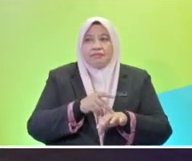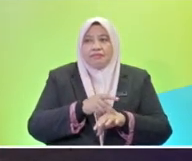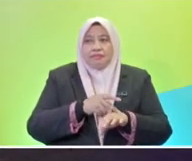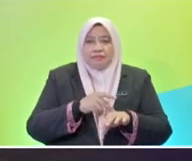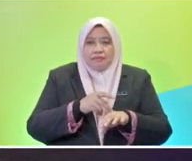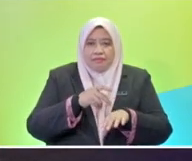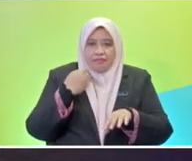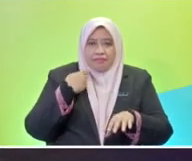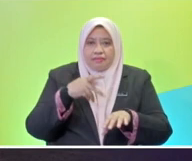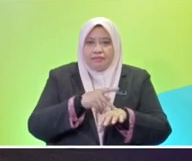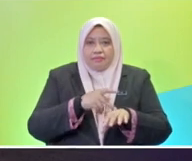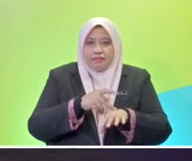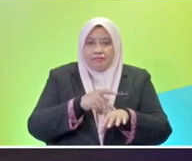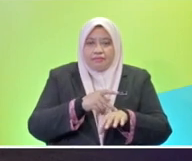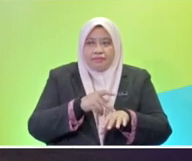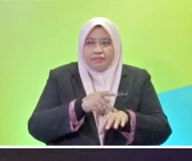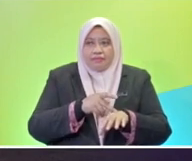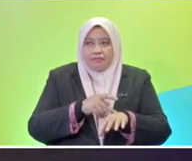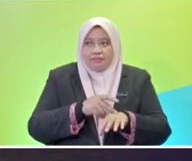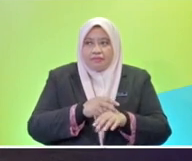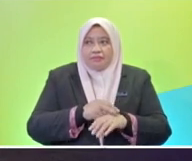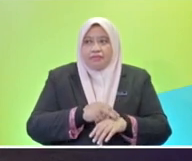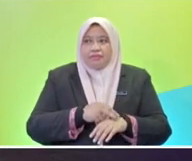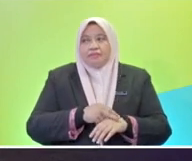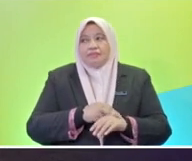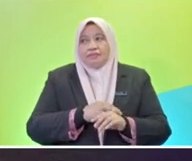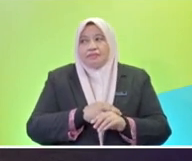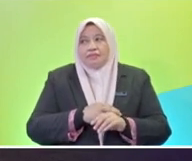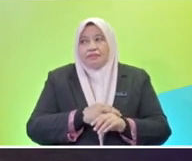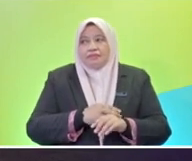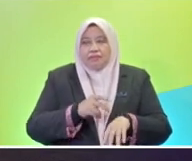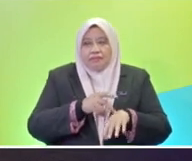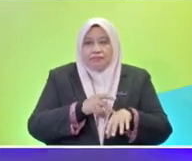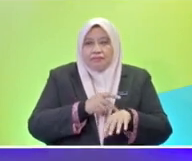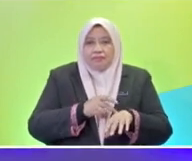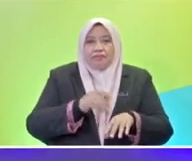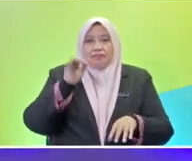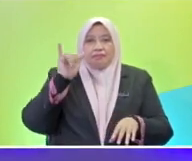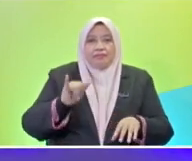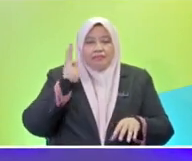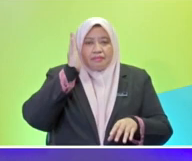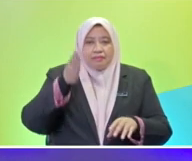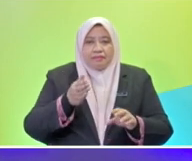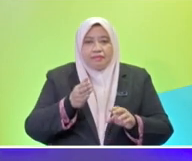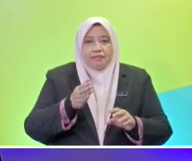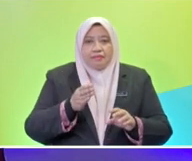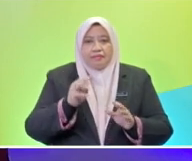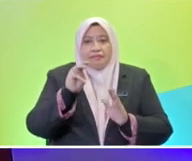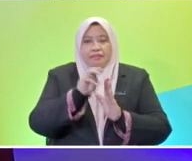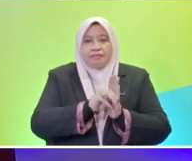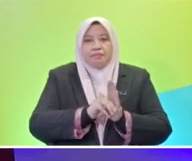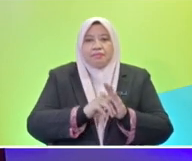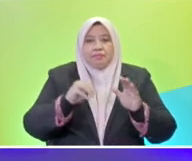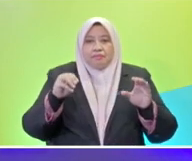Ada klorofil. Ada klorofil. Jadi klorofil inilah yang akan